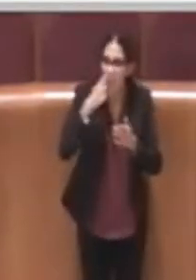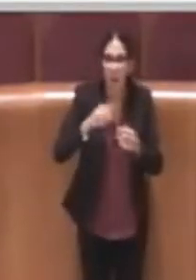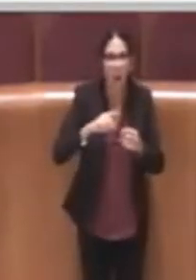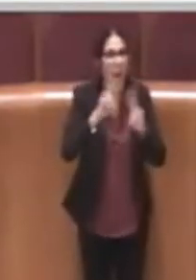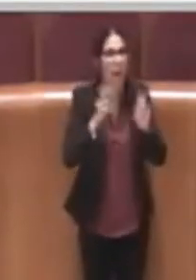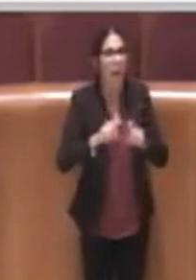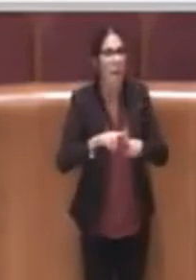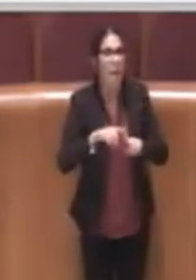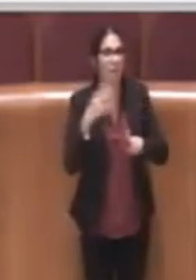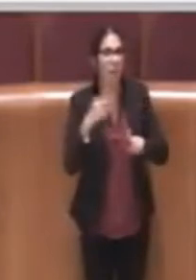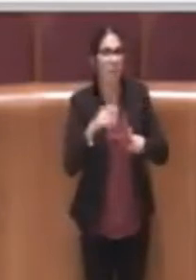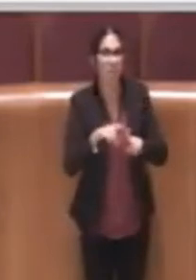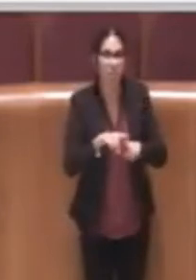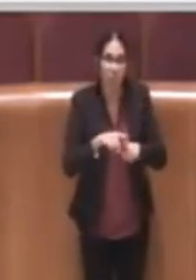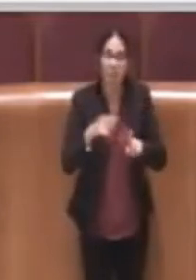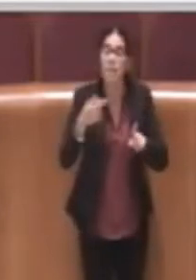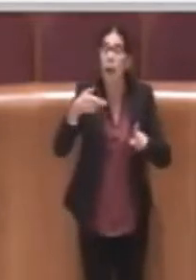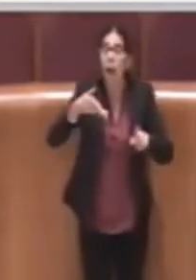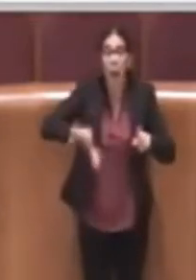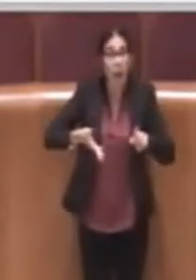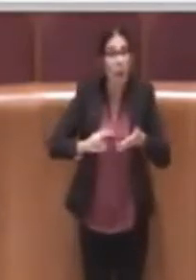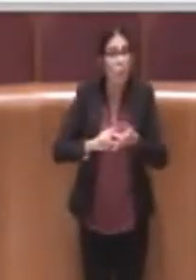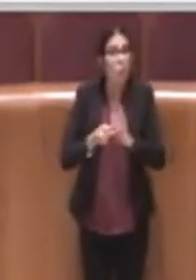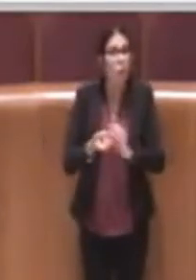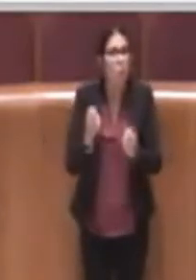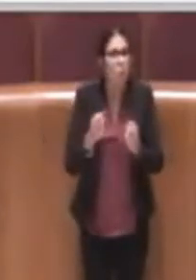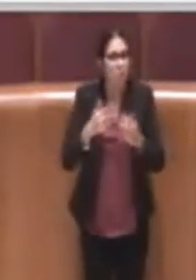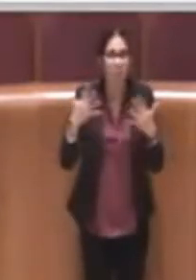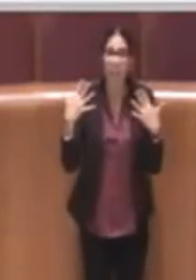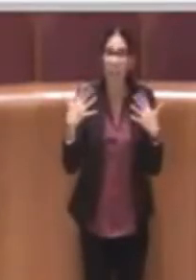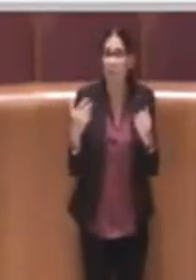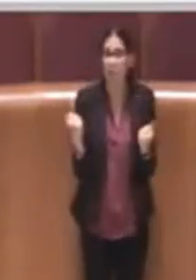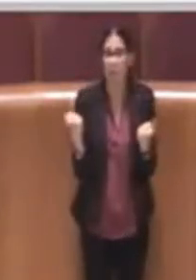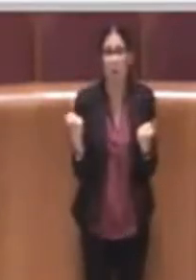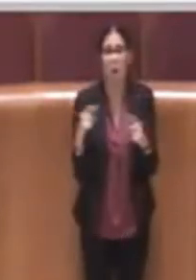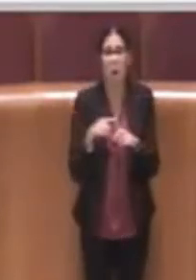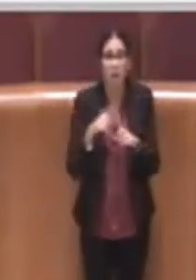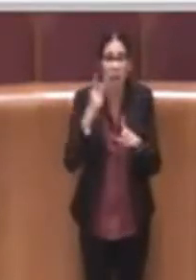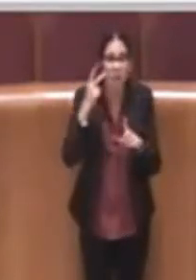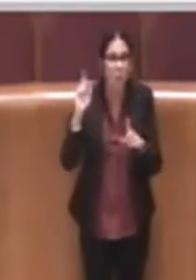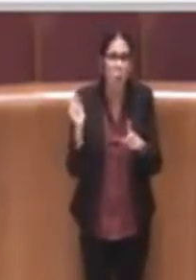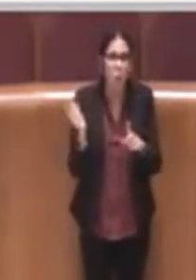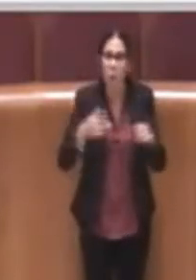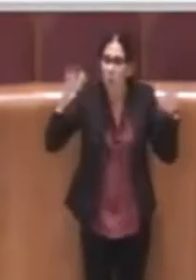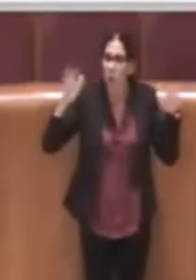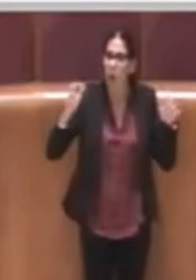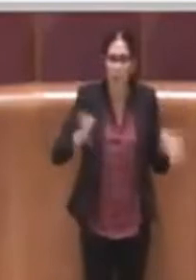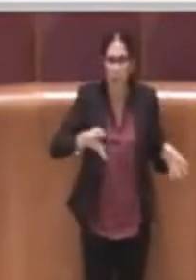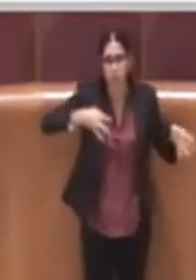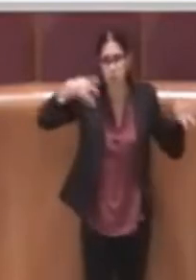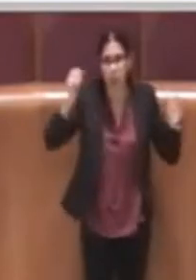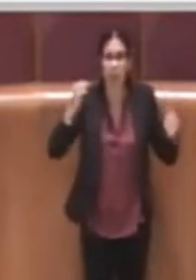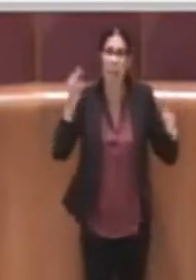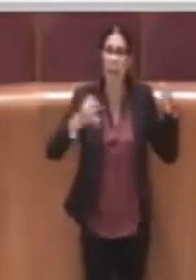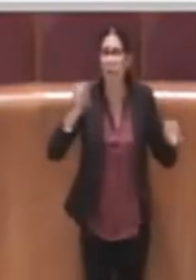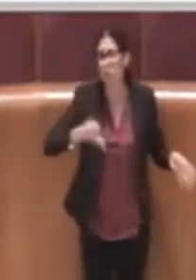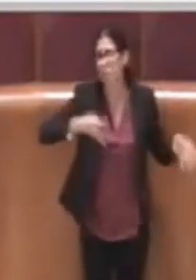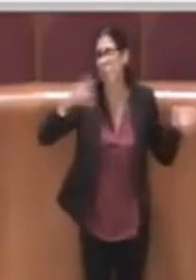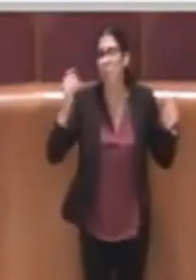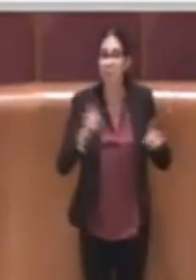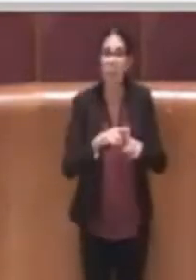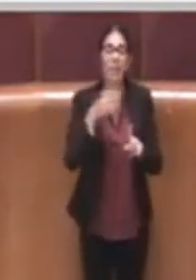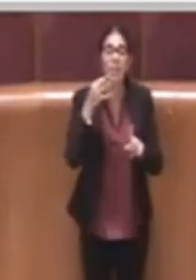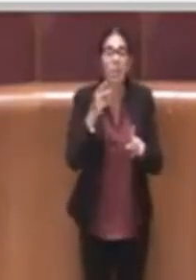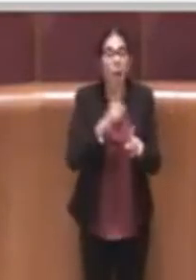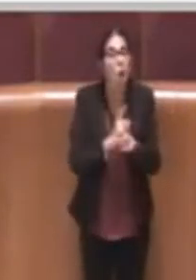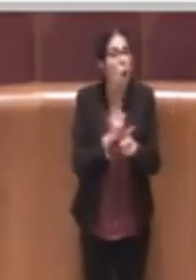davanti a problemi climatici che vediamo tutti quanti alla prima pioggia, alla prima grandine, quindi non ci dobbiamo porre il problema